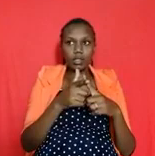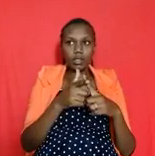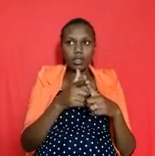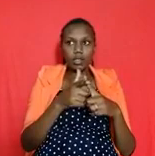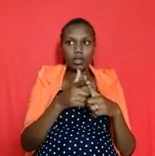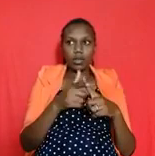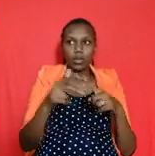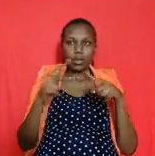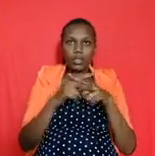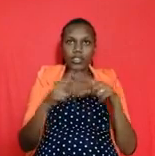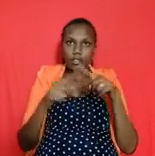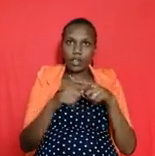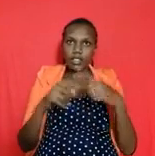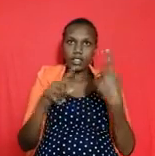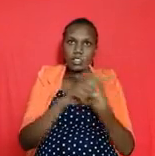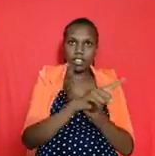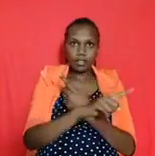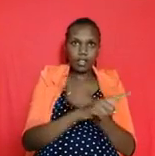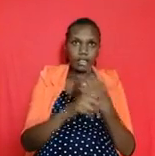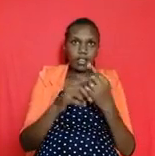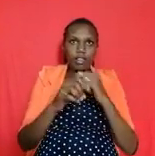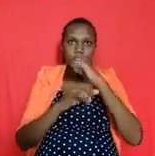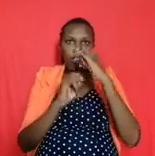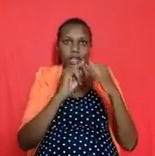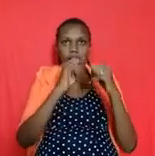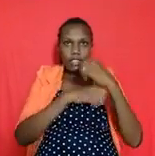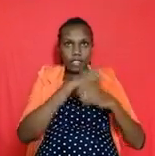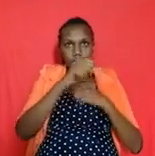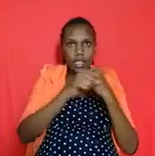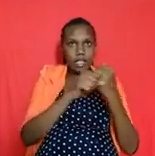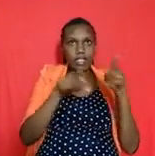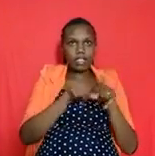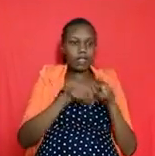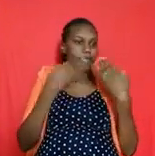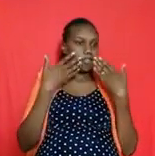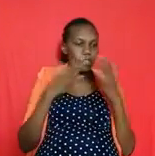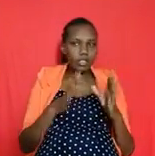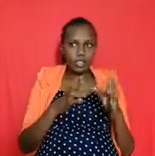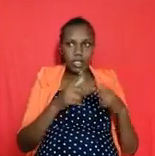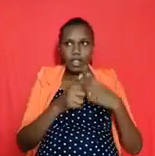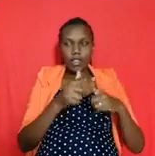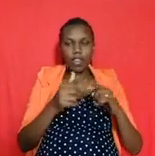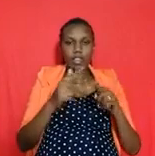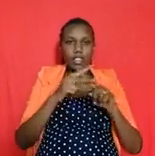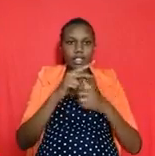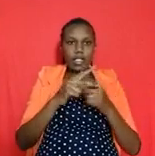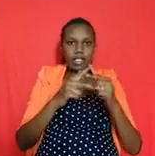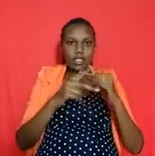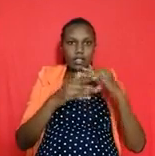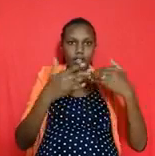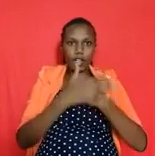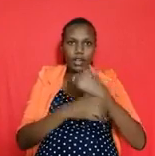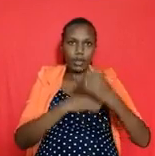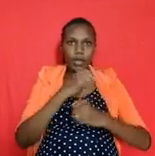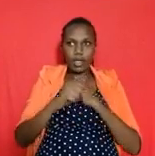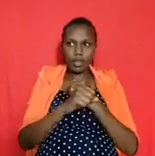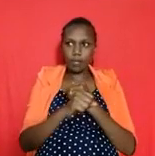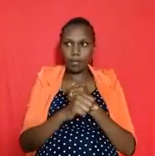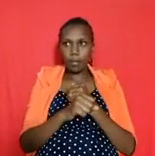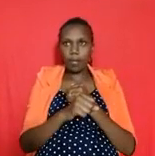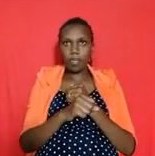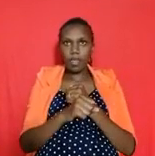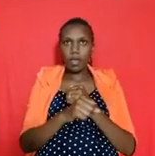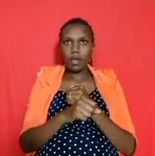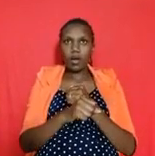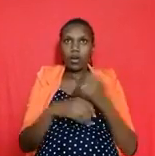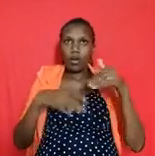tũringithanagia mwaka ũcio ũngĩ no tũrĩkĩtie na ũrĩa tũrathiĩ